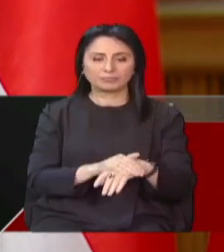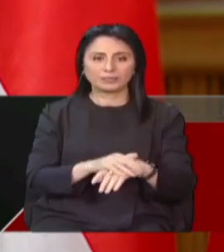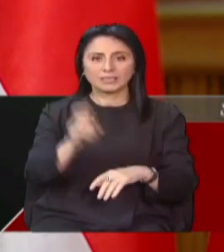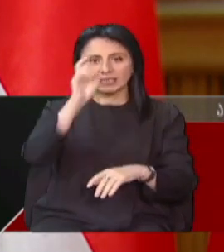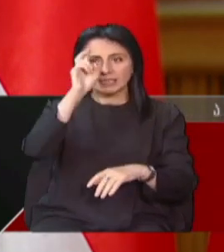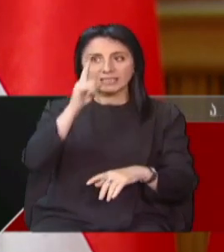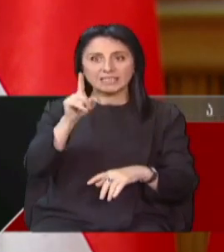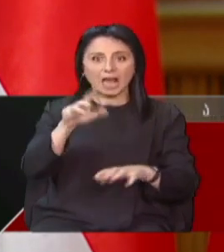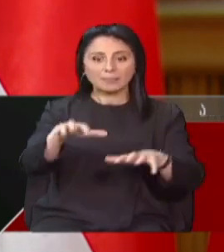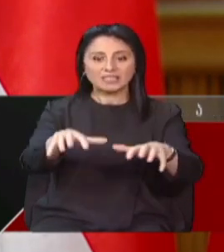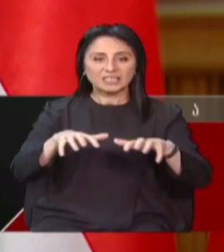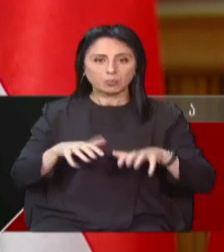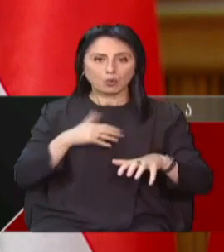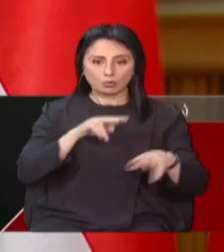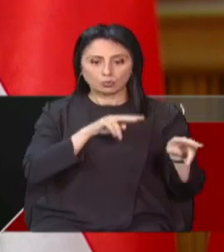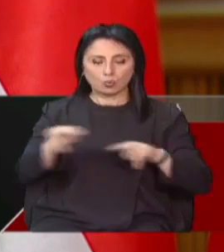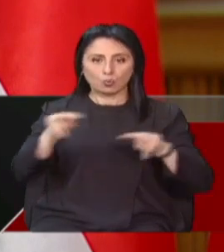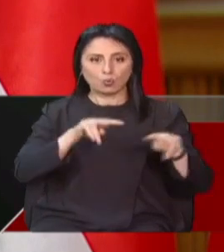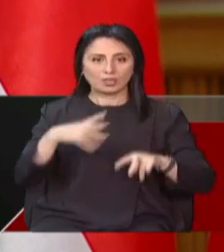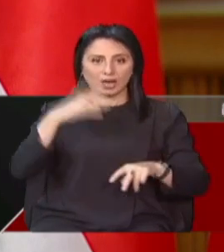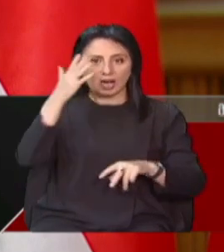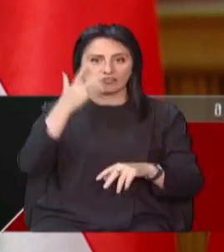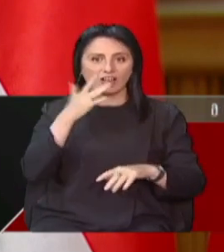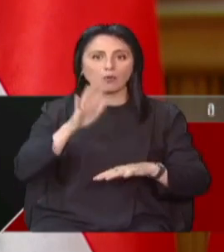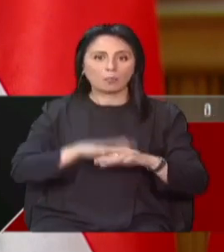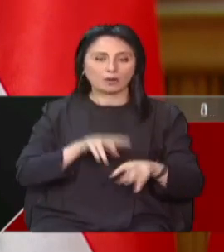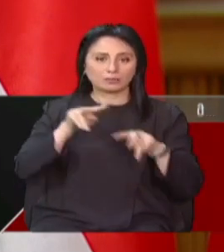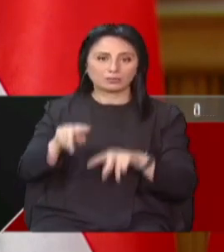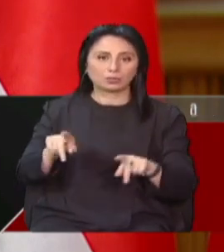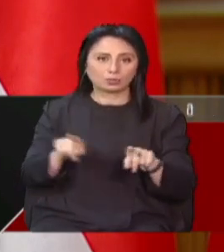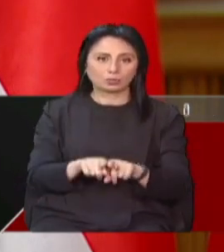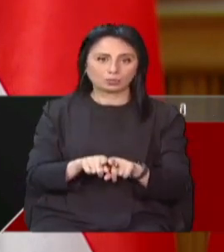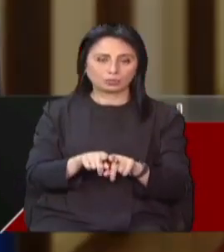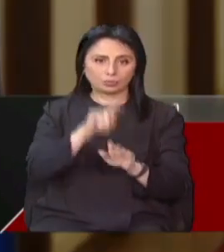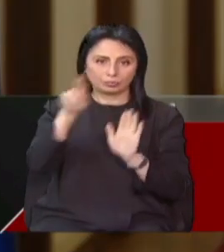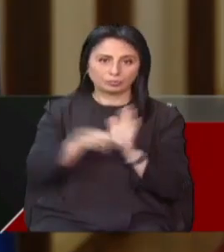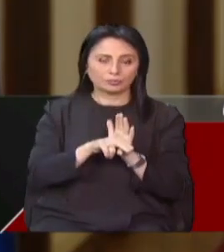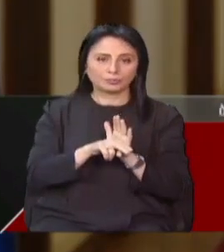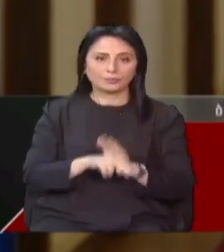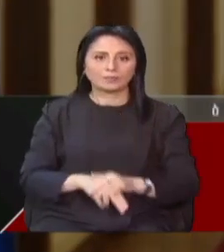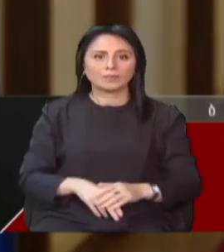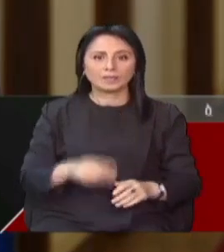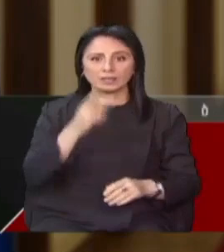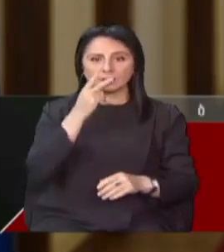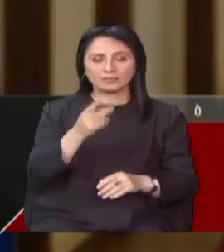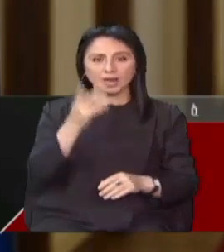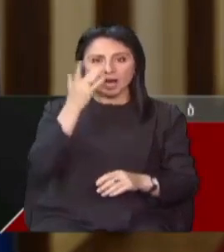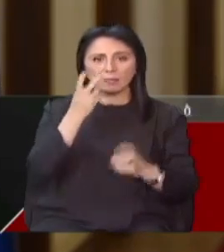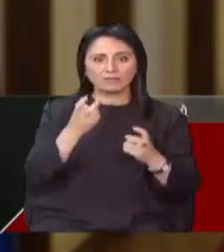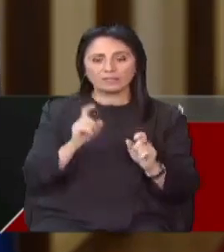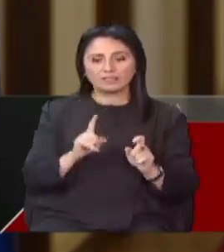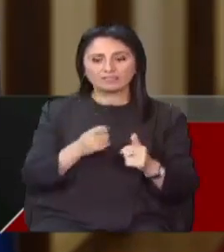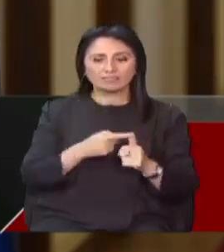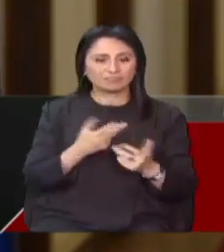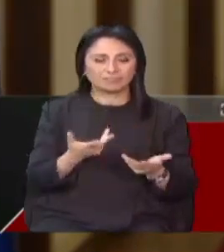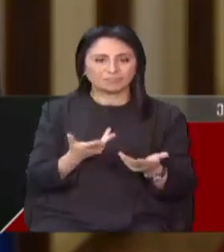să câte posmite ceva, mai ceris cartul este băs, sus eronul bancis, să valo morcile. Ai nătăt să ceva, eu îți mi-l dau, nu îmi naristam,